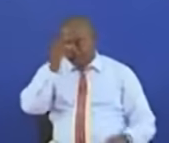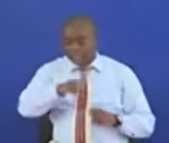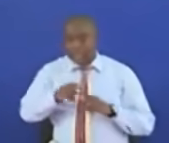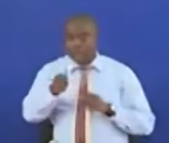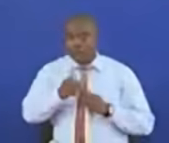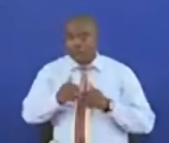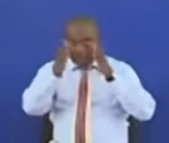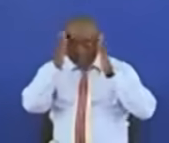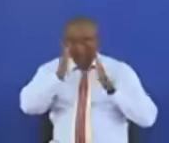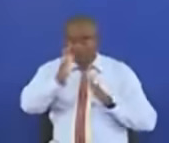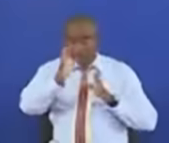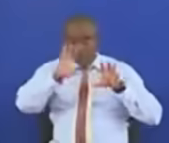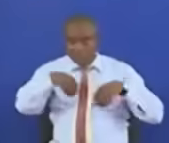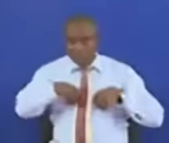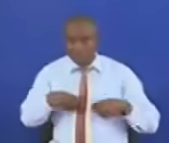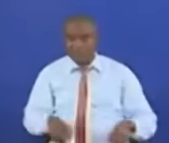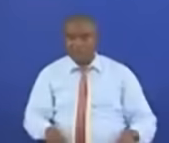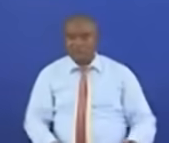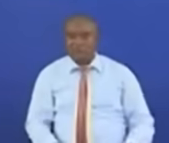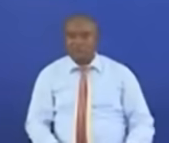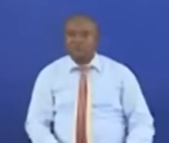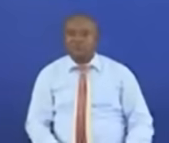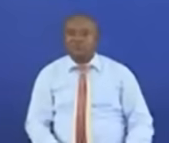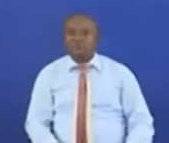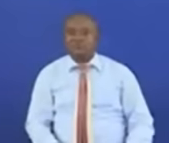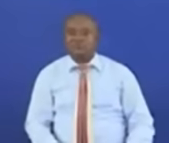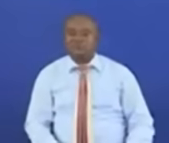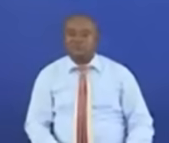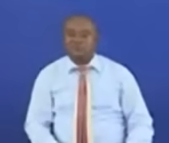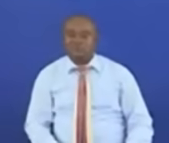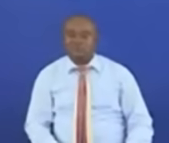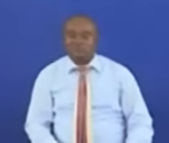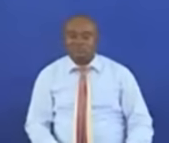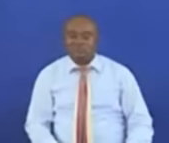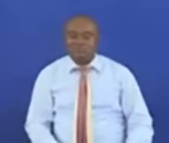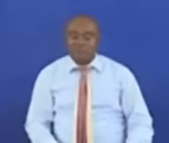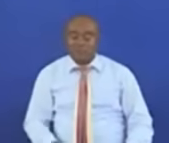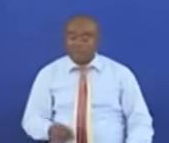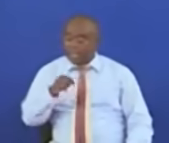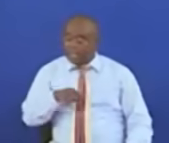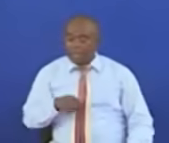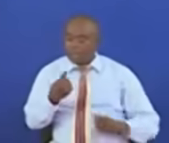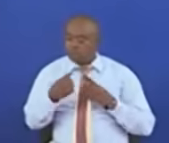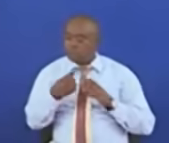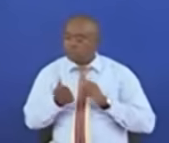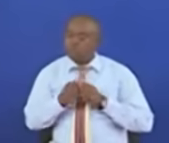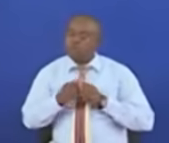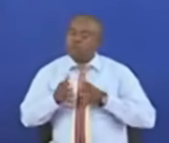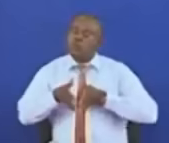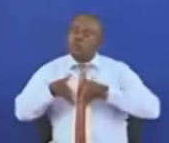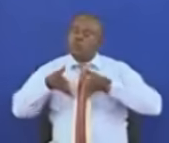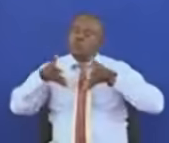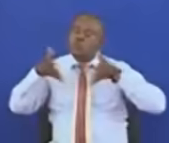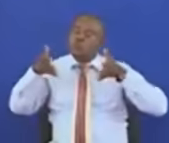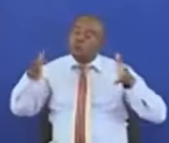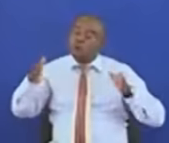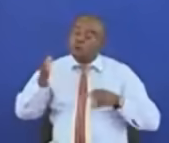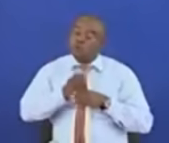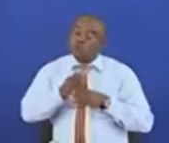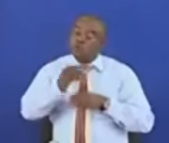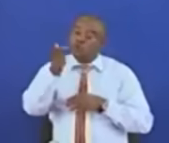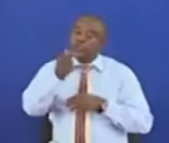yako naipokea. Mheshimiwa Naibu Spika, tunaongea mambo makubwa sana yanayohusu taifa